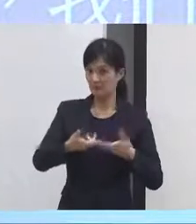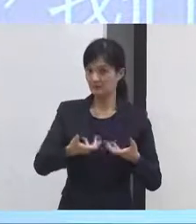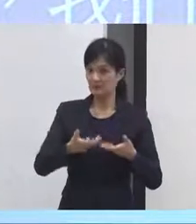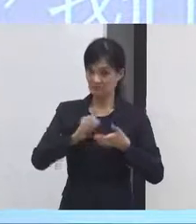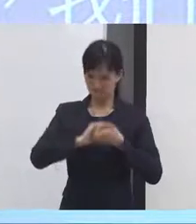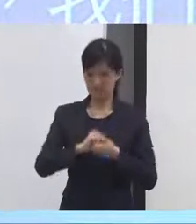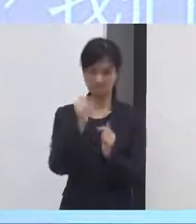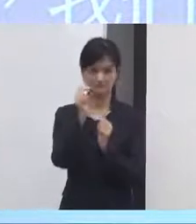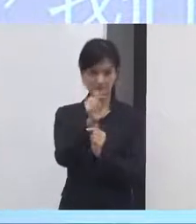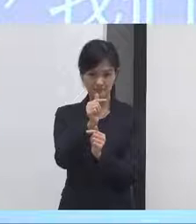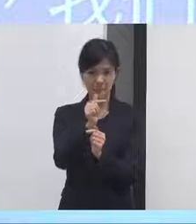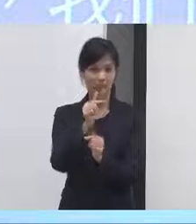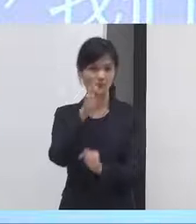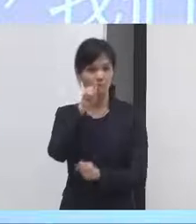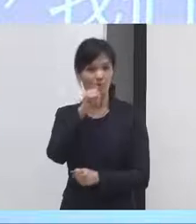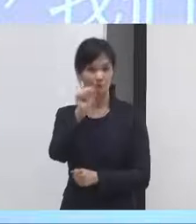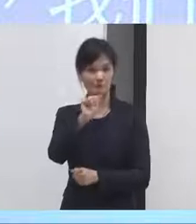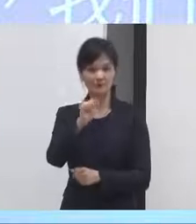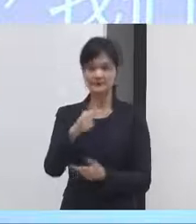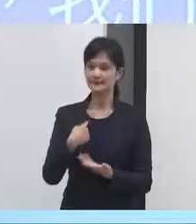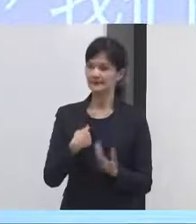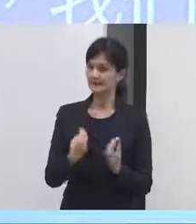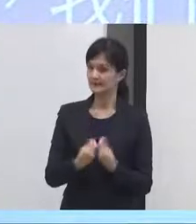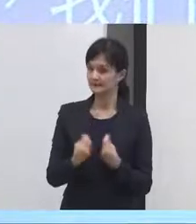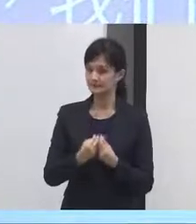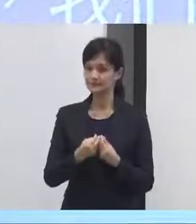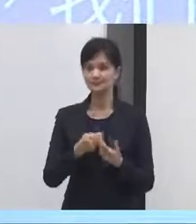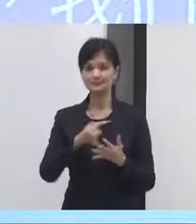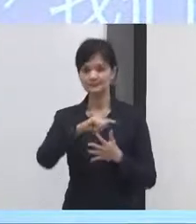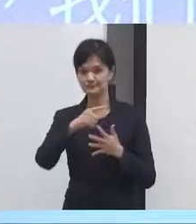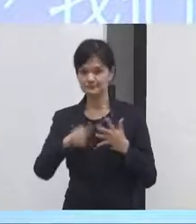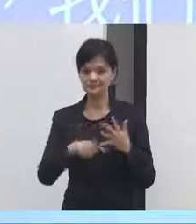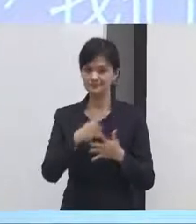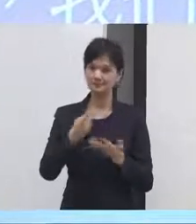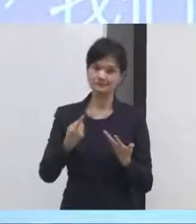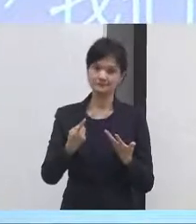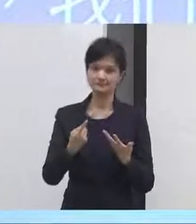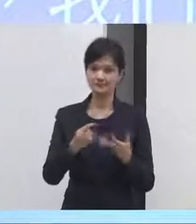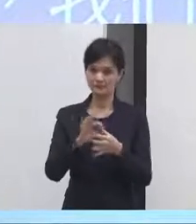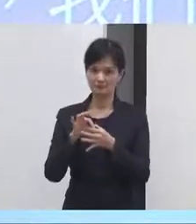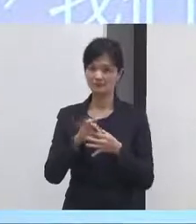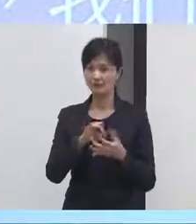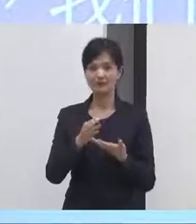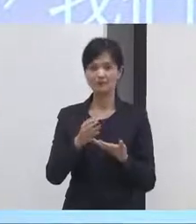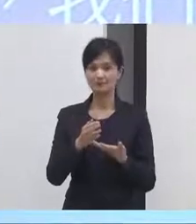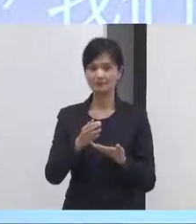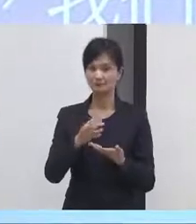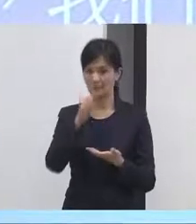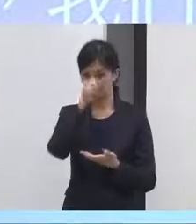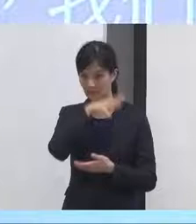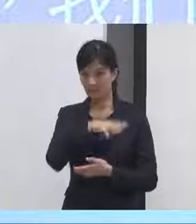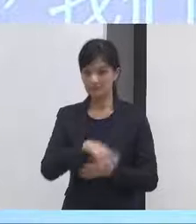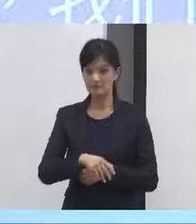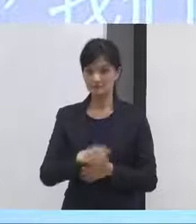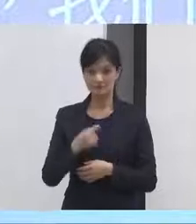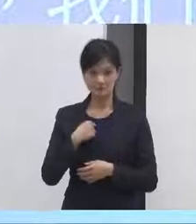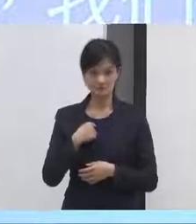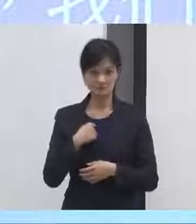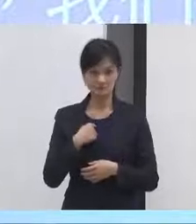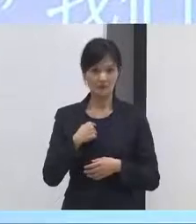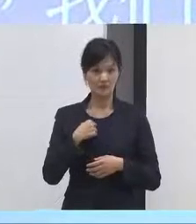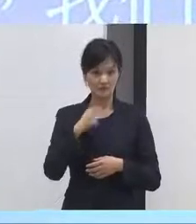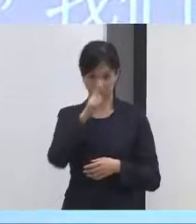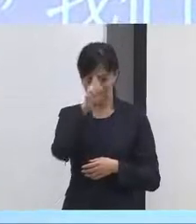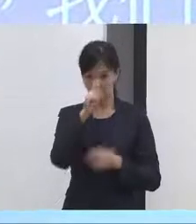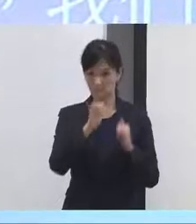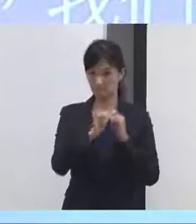我觉得这会是一个负向的一个循环，所以或许就是能不能民间可以稍微改一下风气，说不是第一步就是想要谴责或抓问